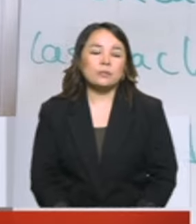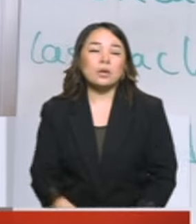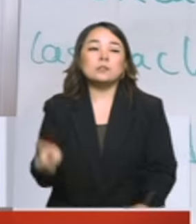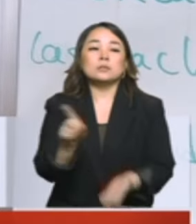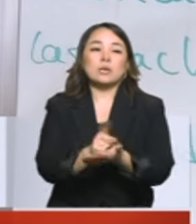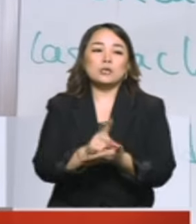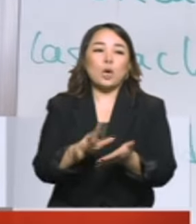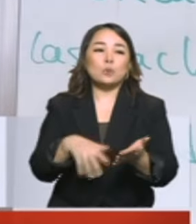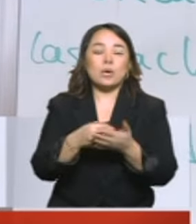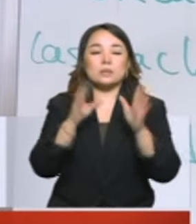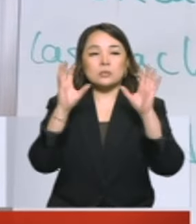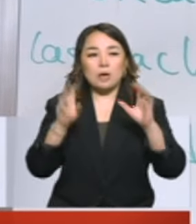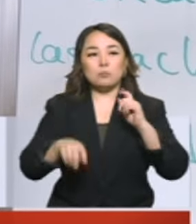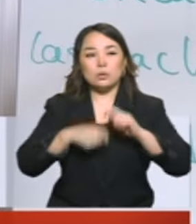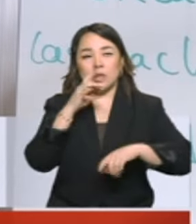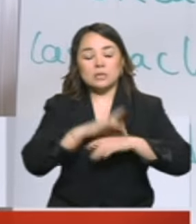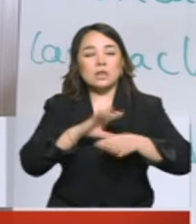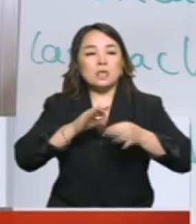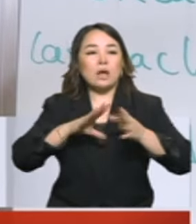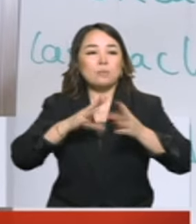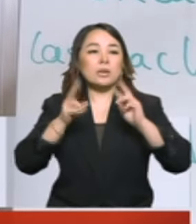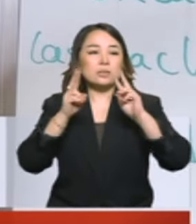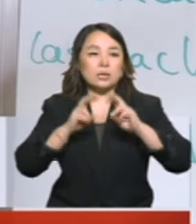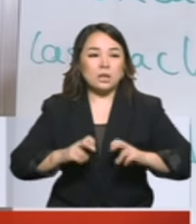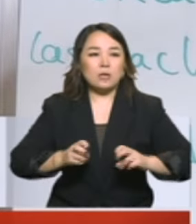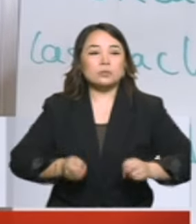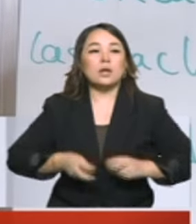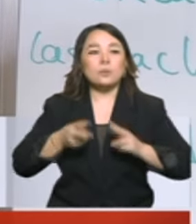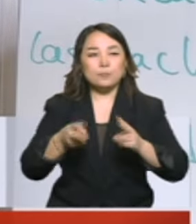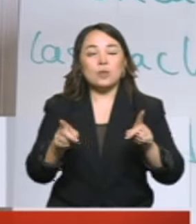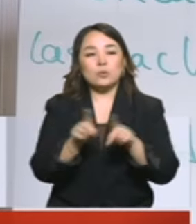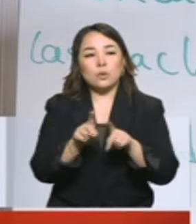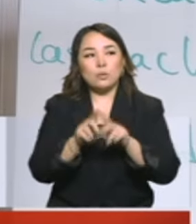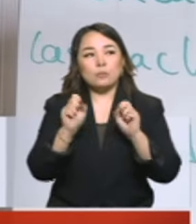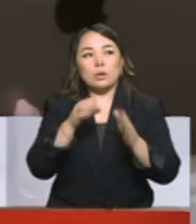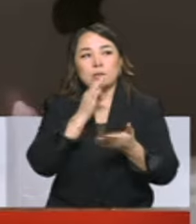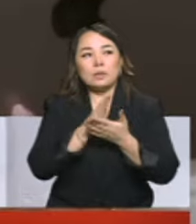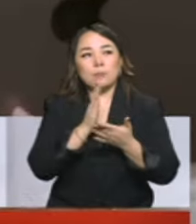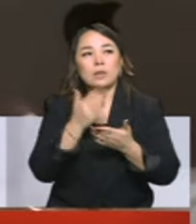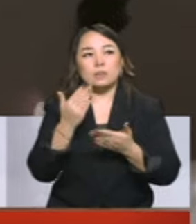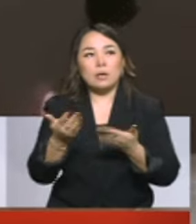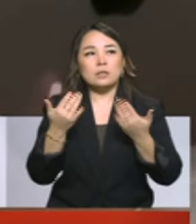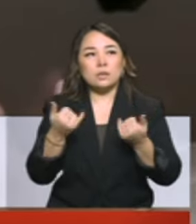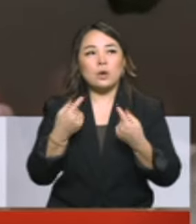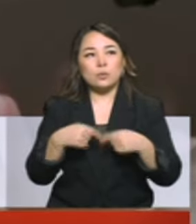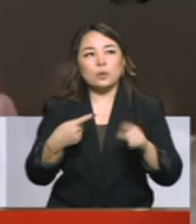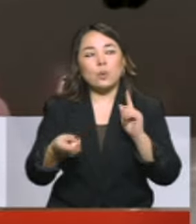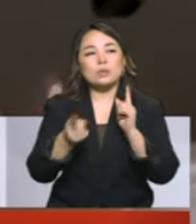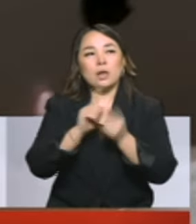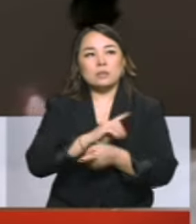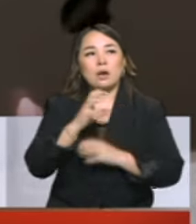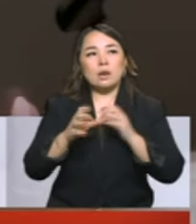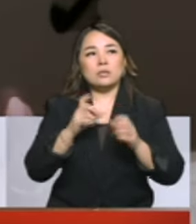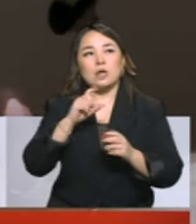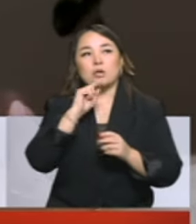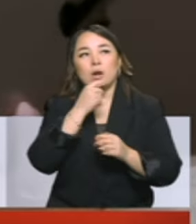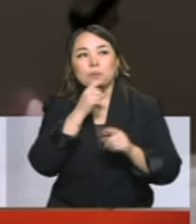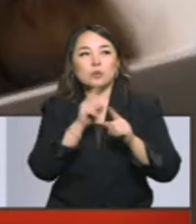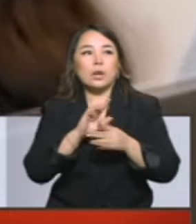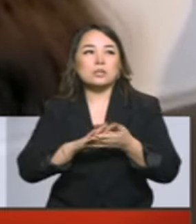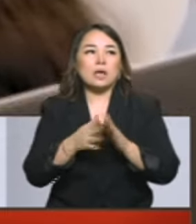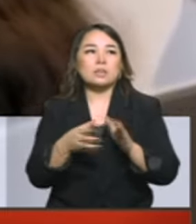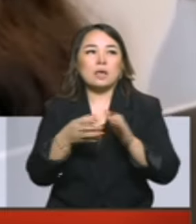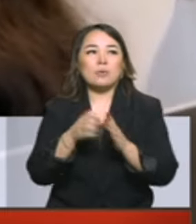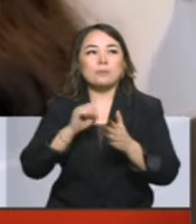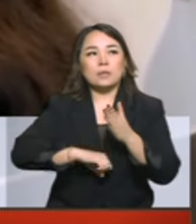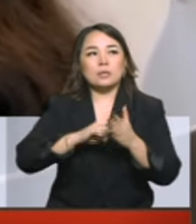Салық төлеушілер заңды бұзса жіті тексеріледі, тіпті қылмыстық қудалауға ұшырауы мүмкін. Мұндай өзгерістерге әлемдік экономикадағы жағдайлар